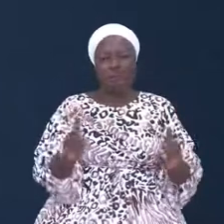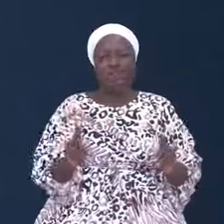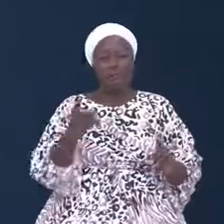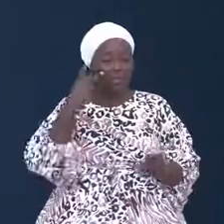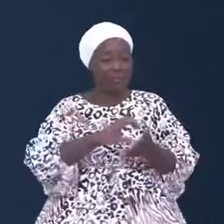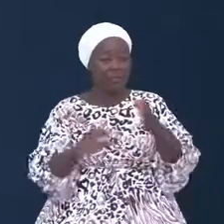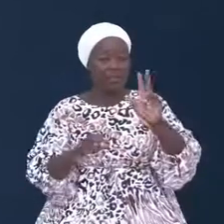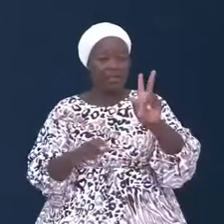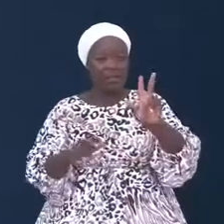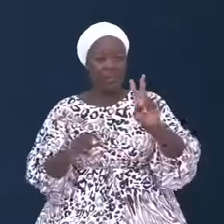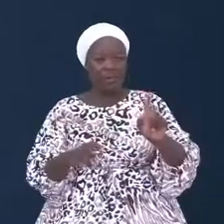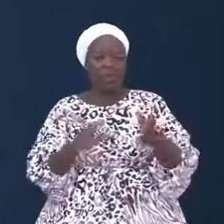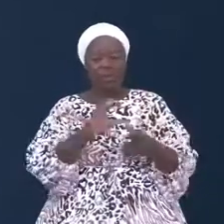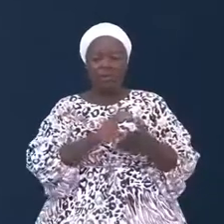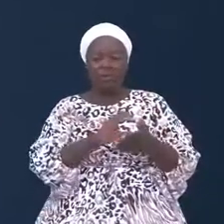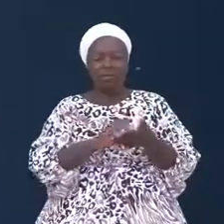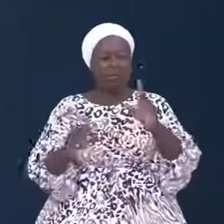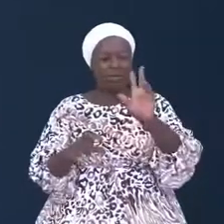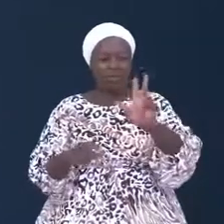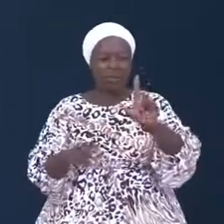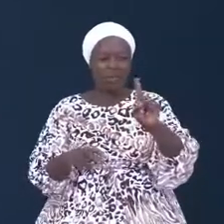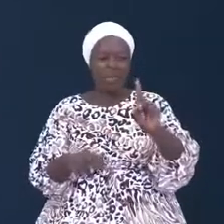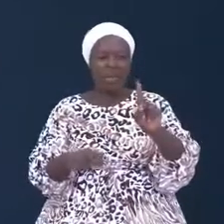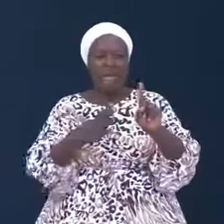de David.